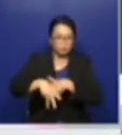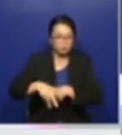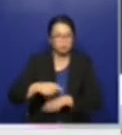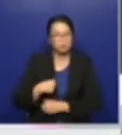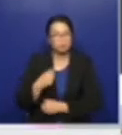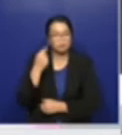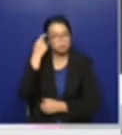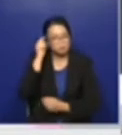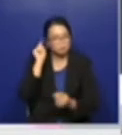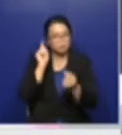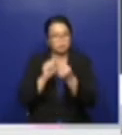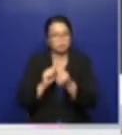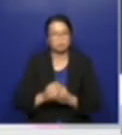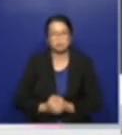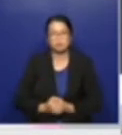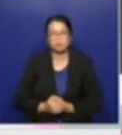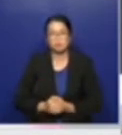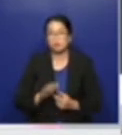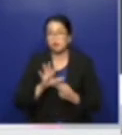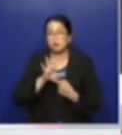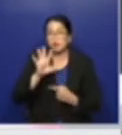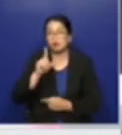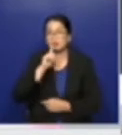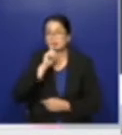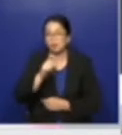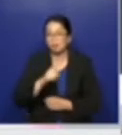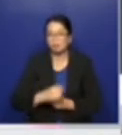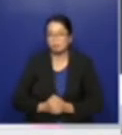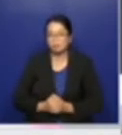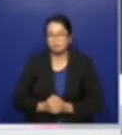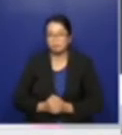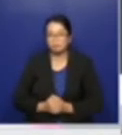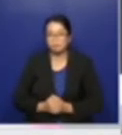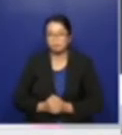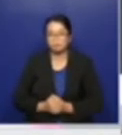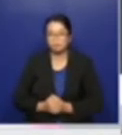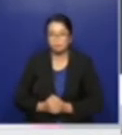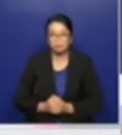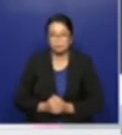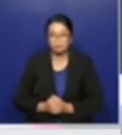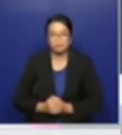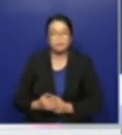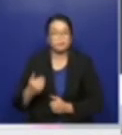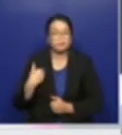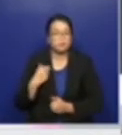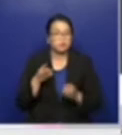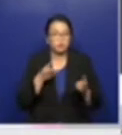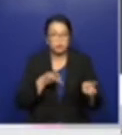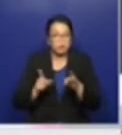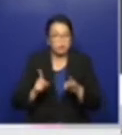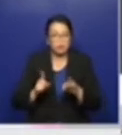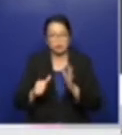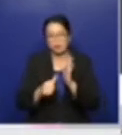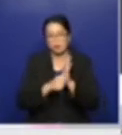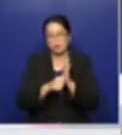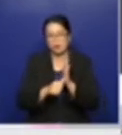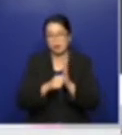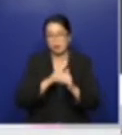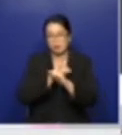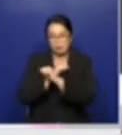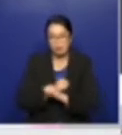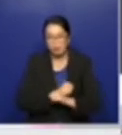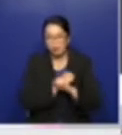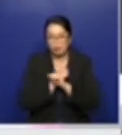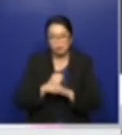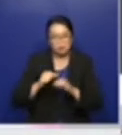นะข้อ5นี่ผมถามท่านหน่อยว่ามีกลไกแก้ปัญหาความขัดแย้งทาง